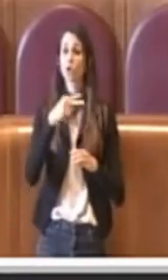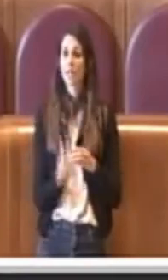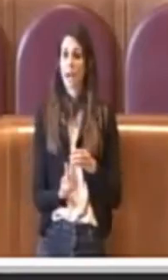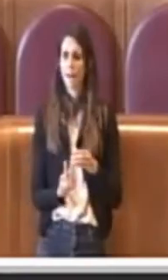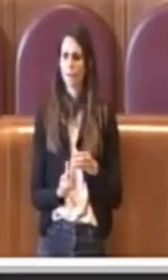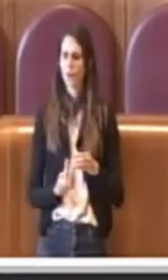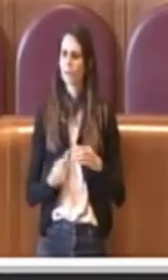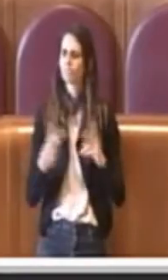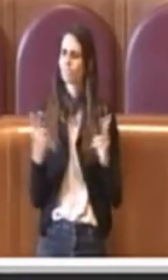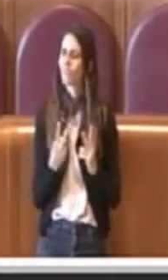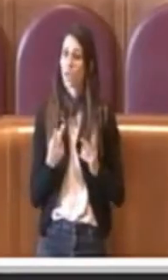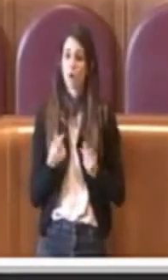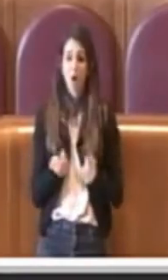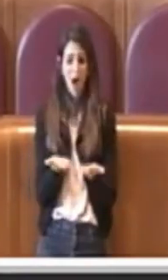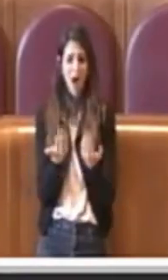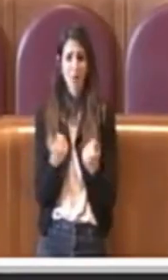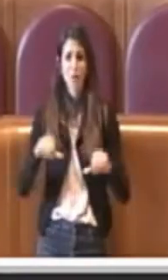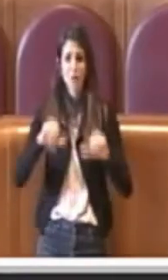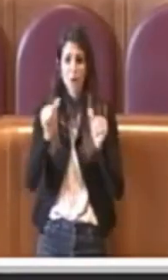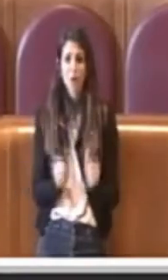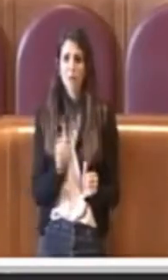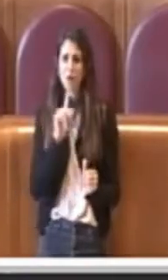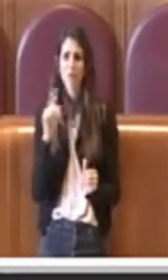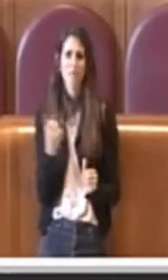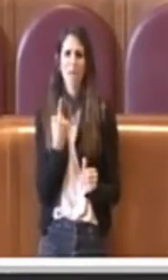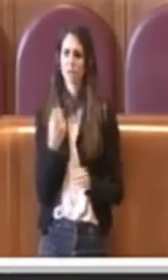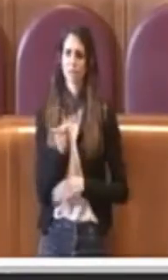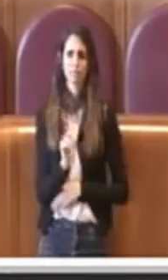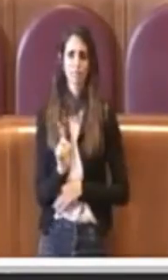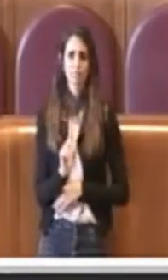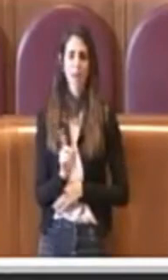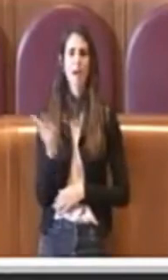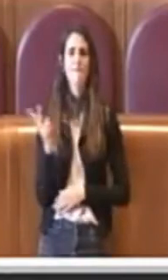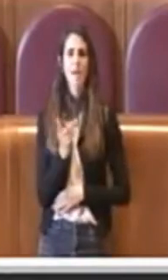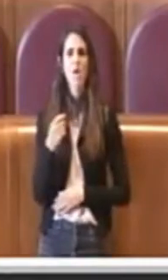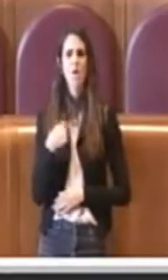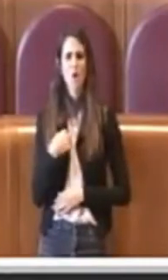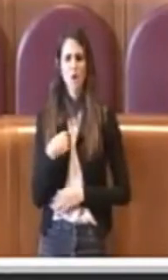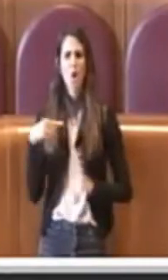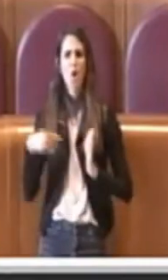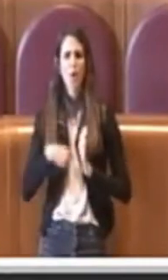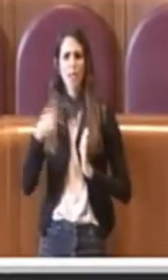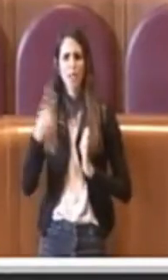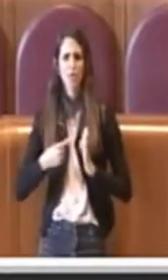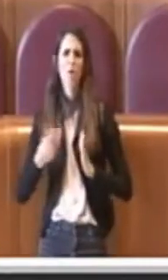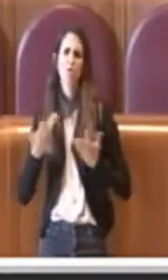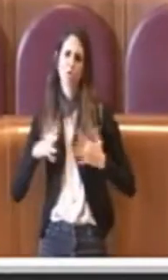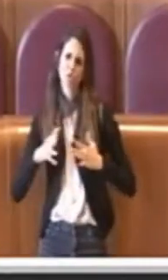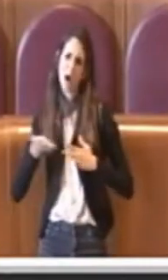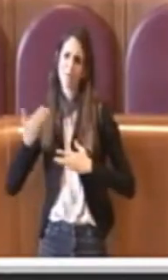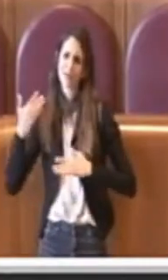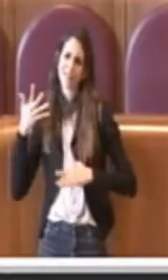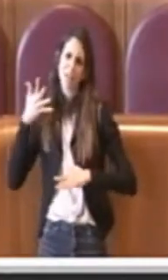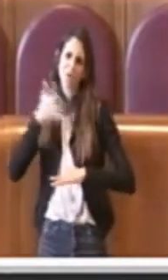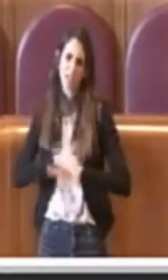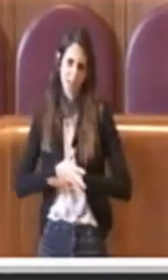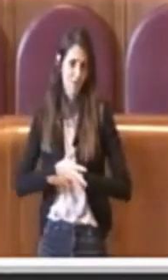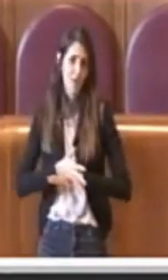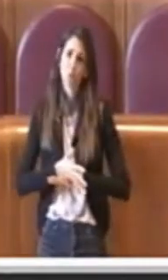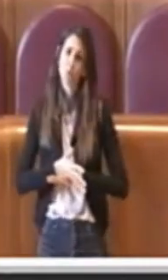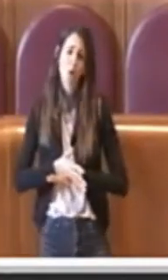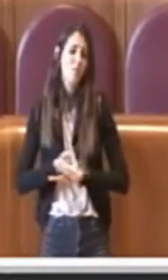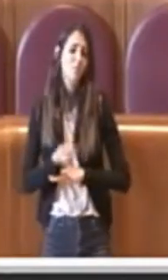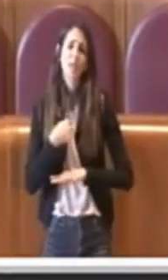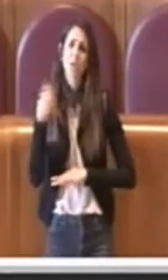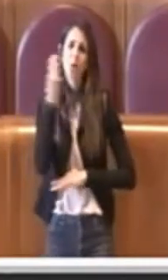il sistema migliore e noi a quell'ordine del giorno tra l'altro intervenne anche in aula e lo spiegai che non era di certo l'acquisto il sistema